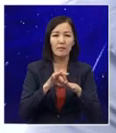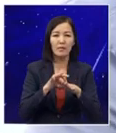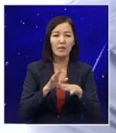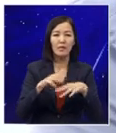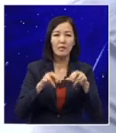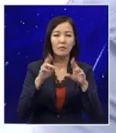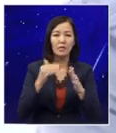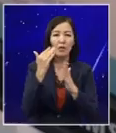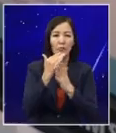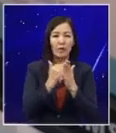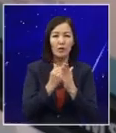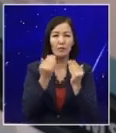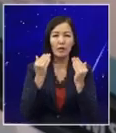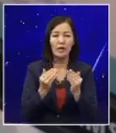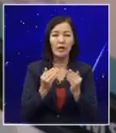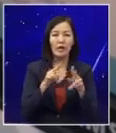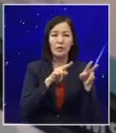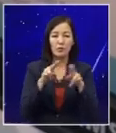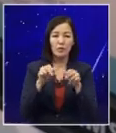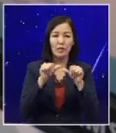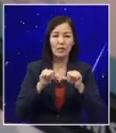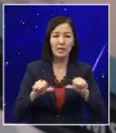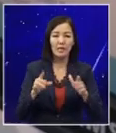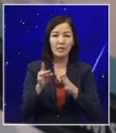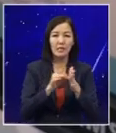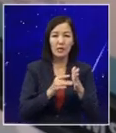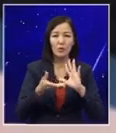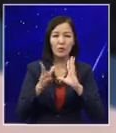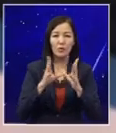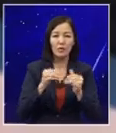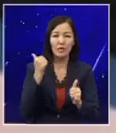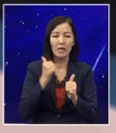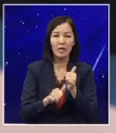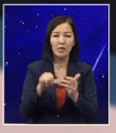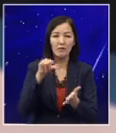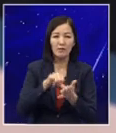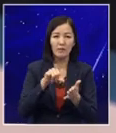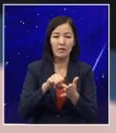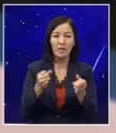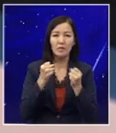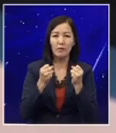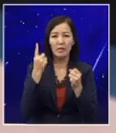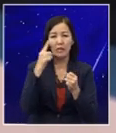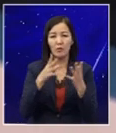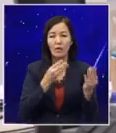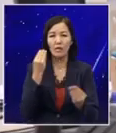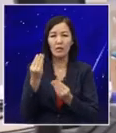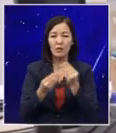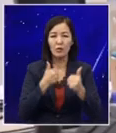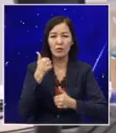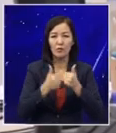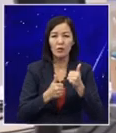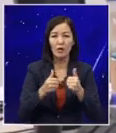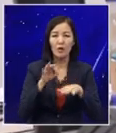через специальную программу. А судейская коллегия напрямую получала результаты каждого хода спортсменов. Спортивные интеллектуальные состязания руководство